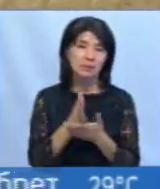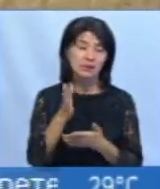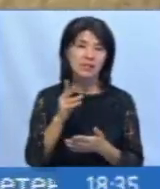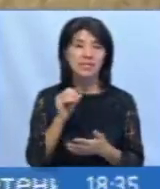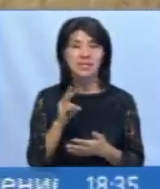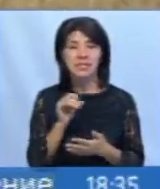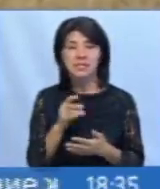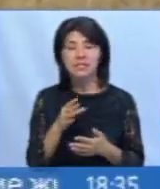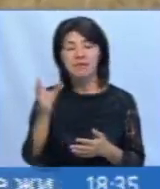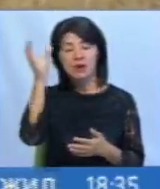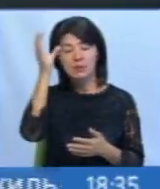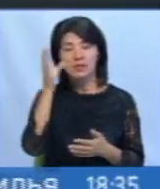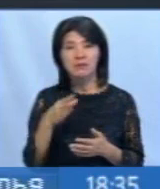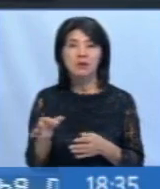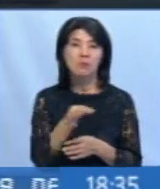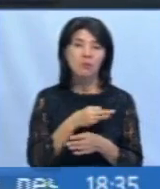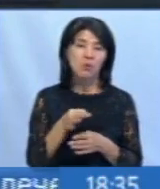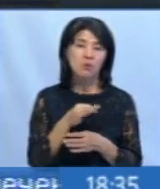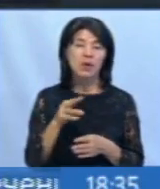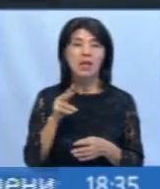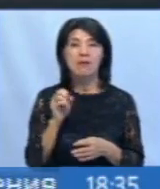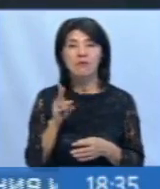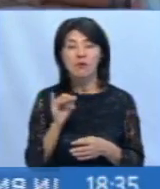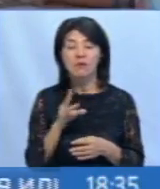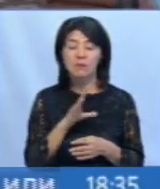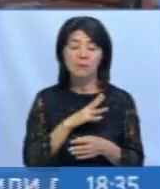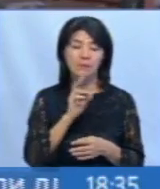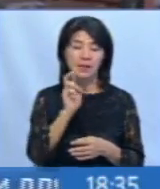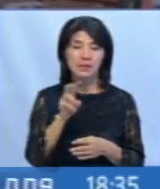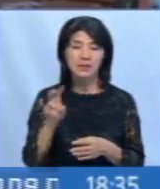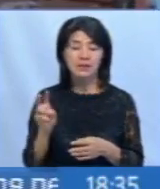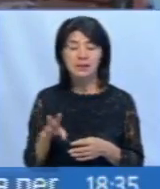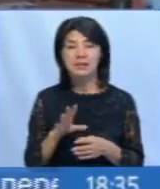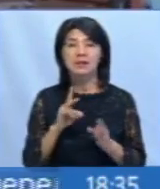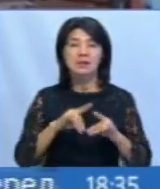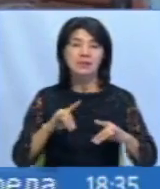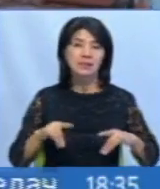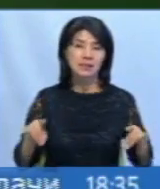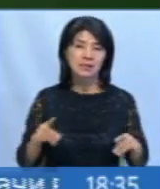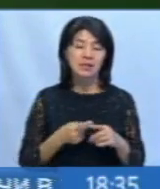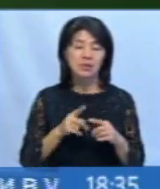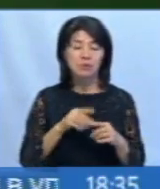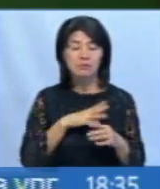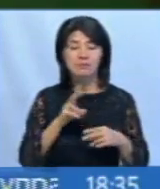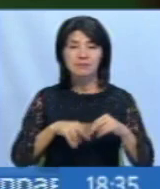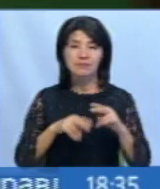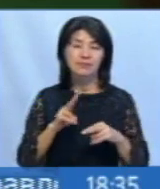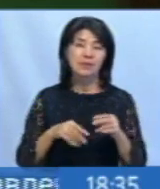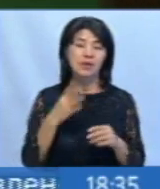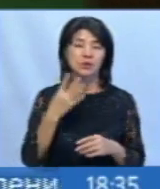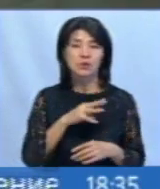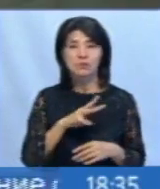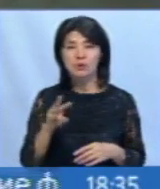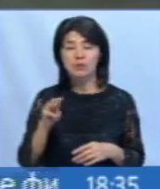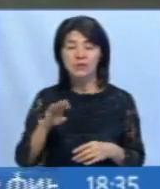профессионального образования в области. Во Львовке Аким области посетил детский сад, который построили за счет местного КХ «Вильгельм». Проект обошелся меценату 40 миллионов тенге.